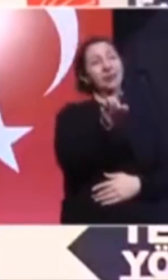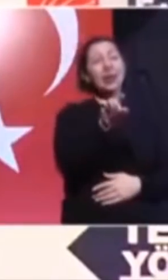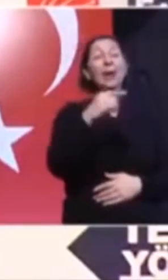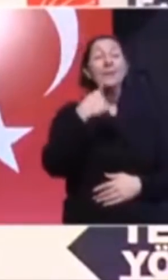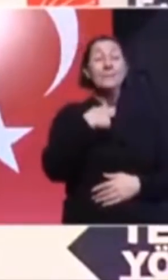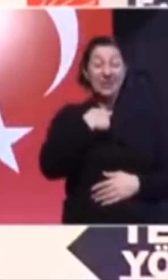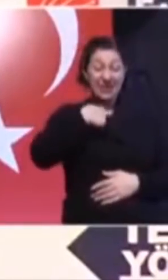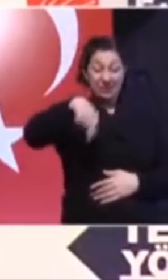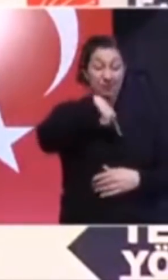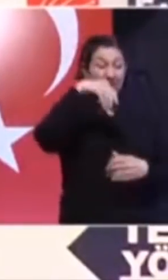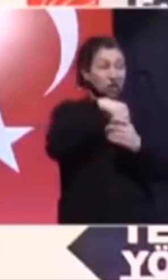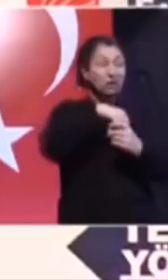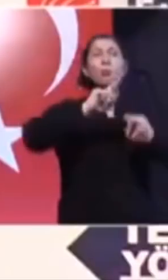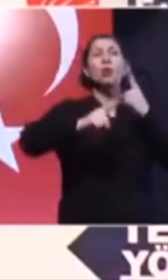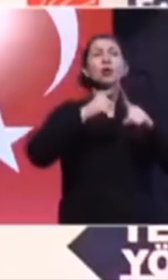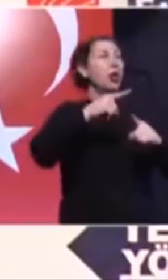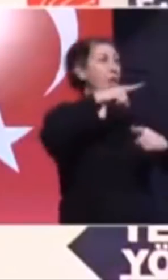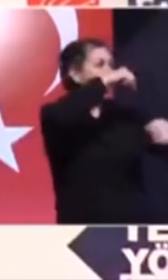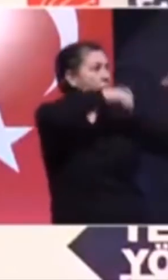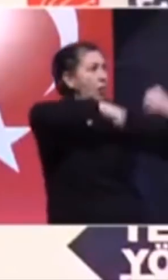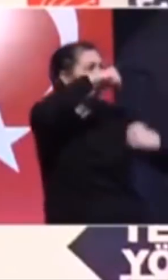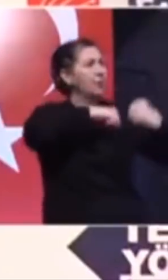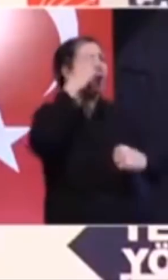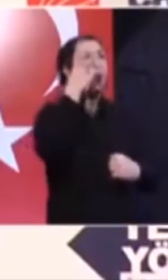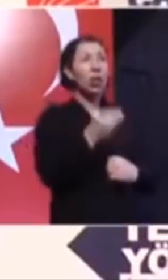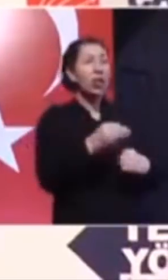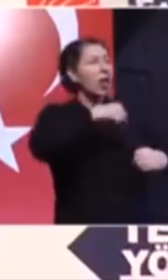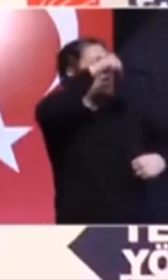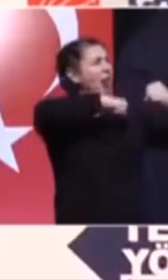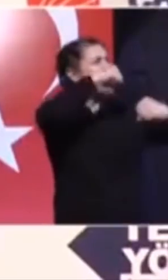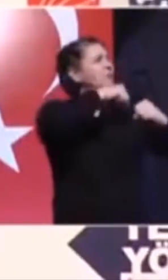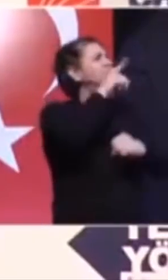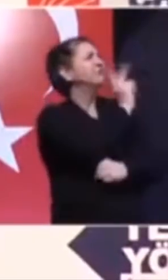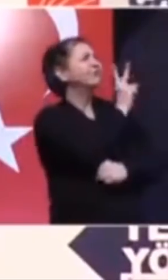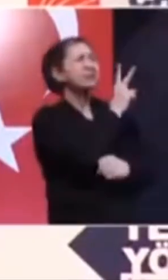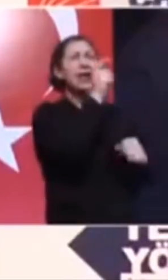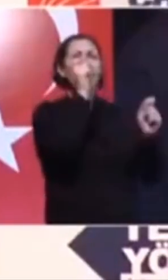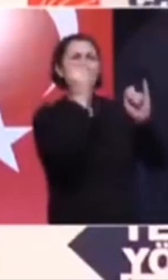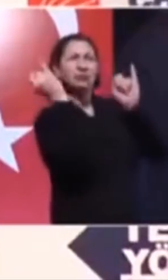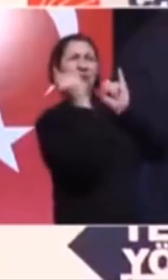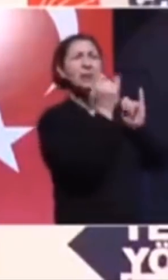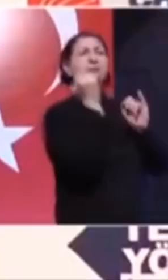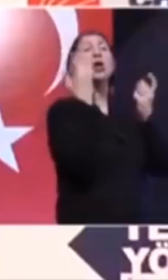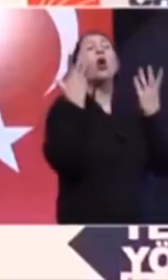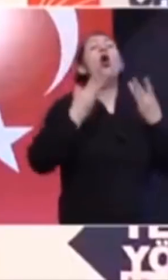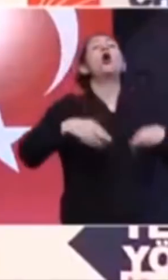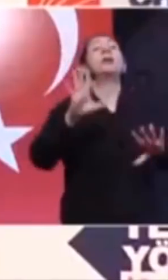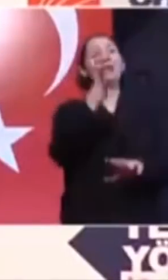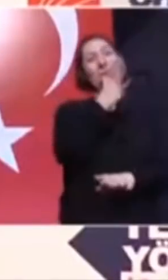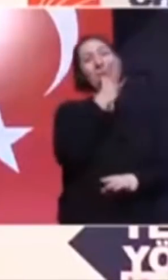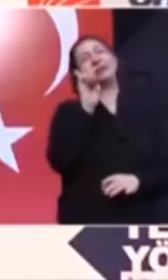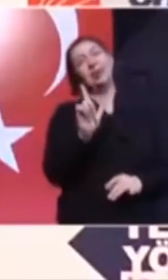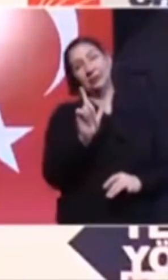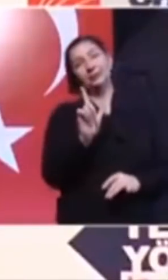Bizim için siyaset rakip partilere yapılan, rakip partilere karşı yapılan bir şey olmadığını